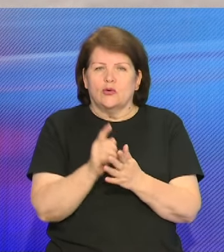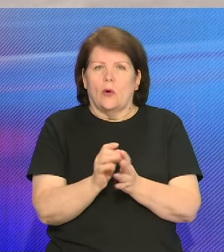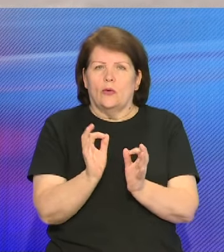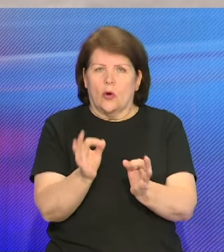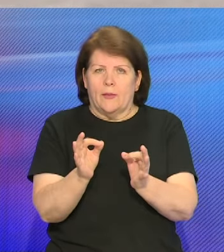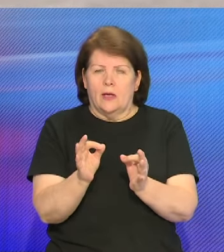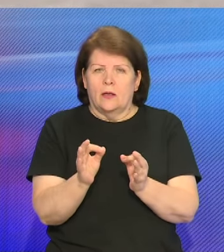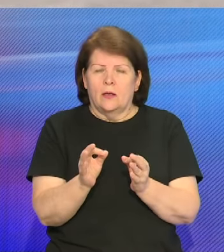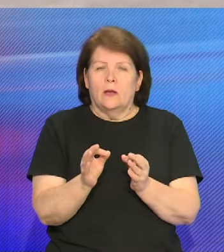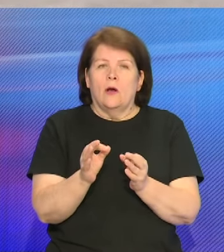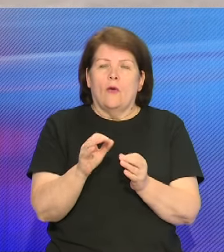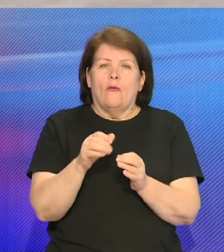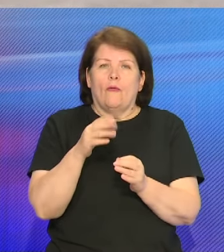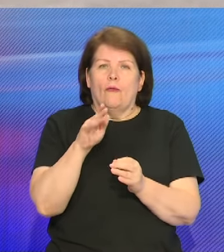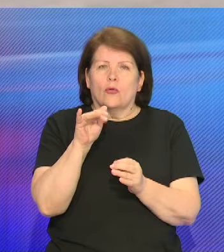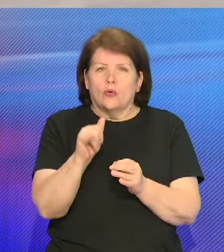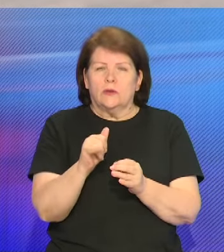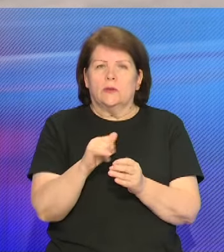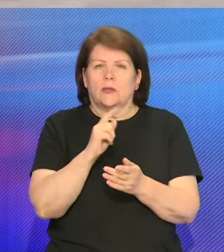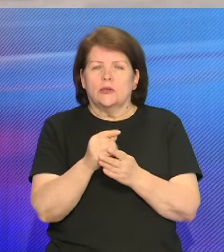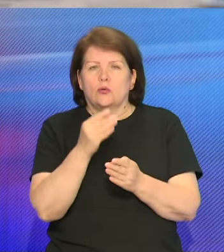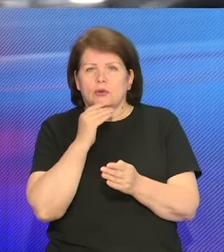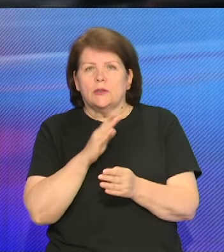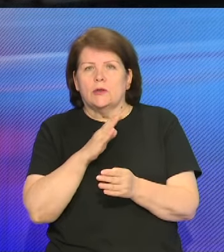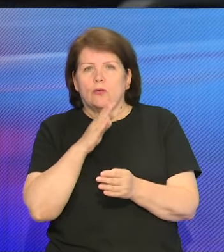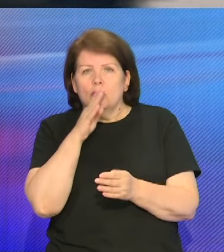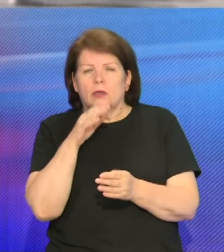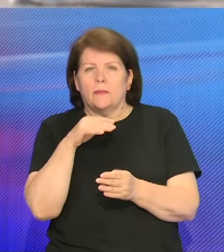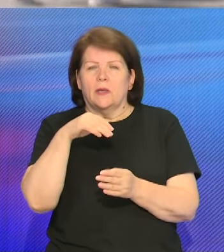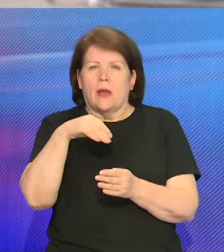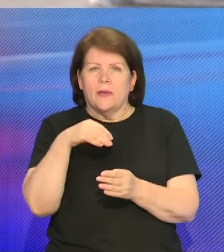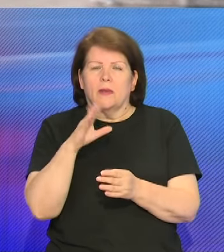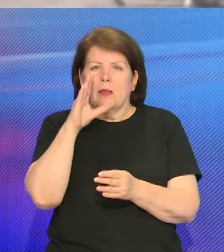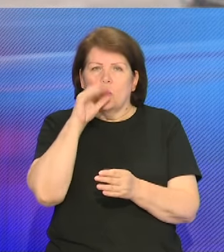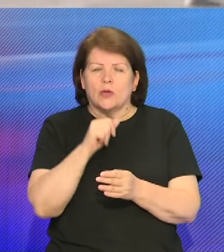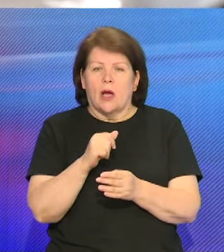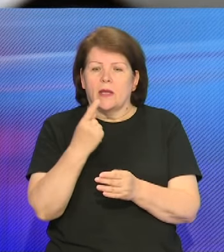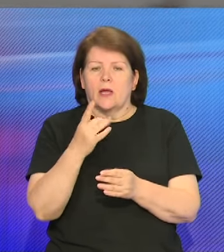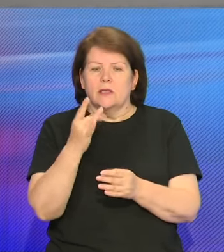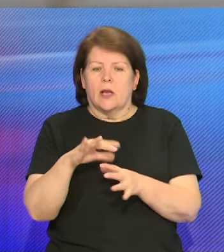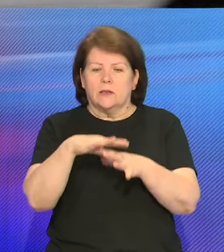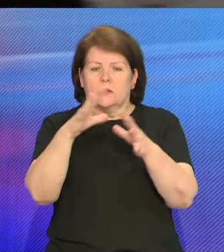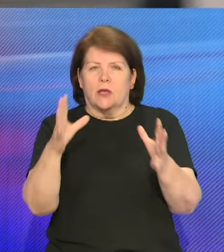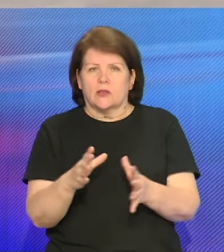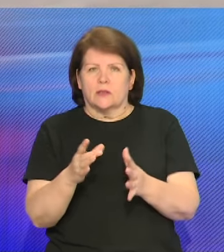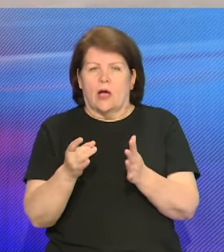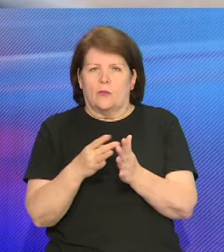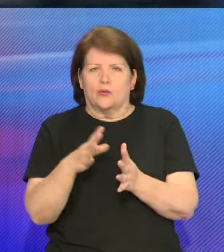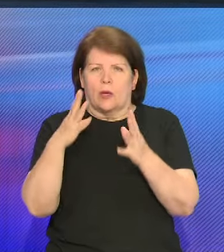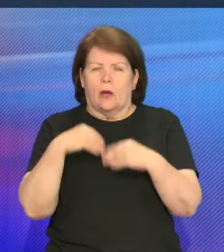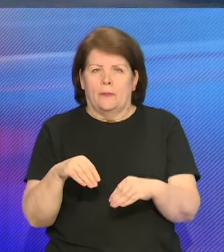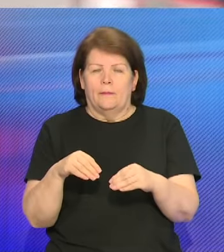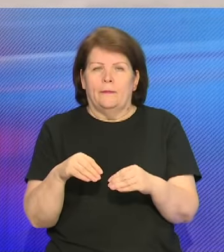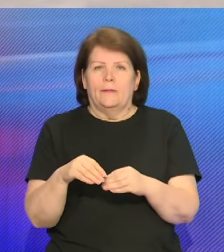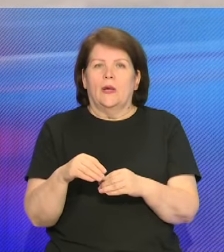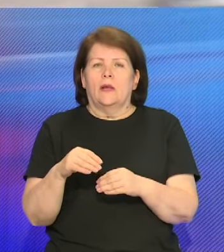Фрукты и ягоды должны кушать и на завтрак, и на обед, и на ужин. А не за один раз присесть и съесть сразу целый арбуз и целую дыню. То, что будет разовое